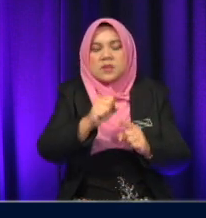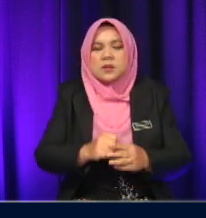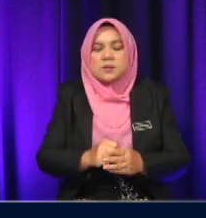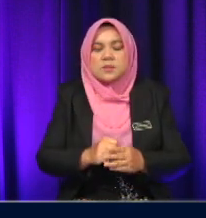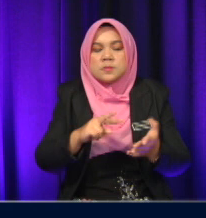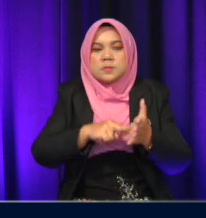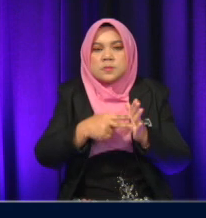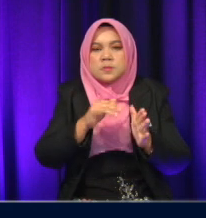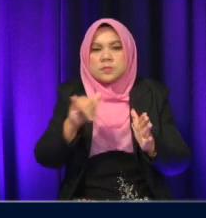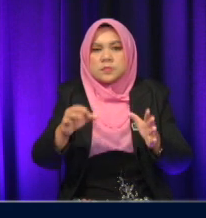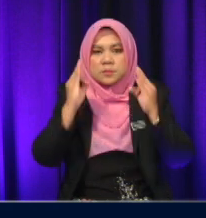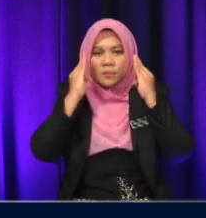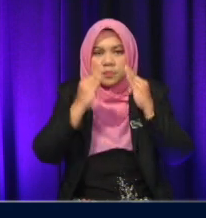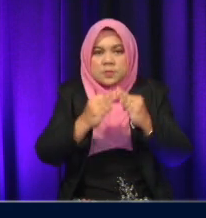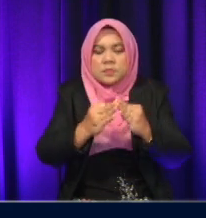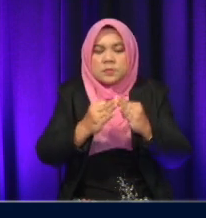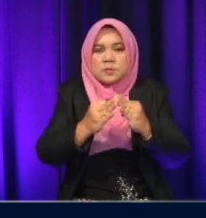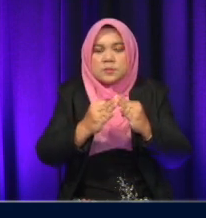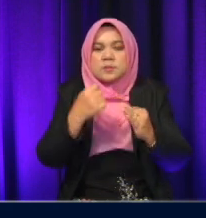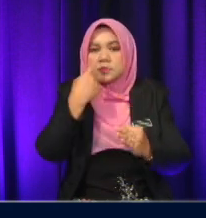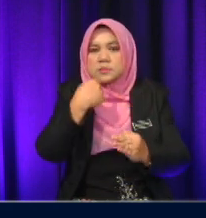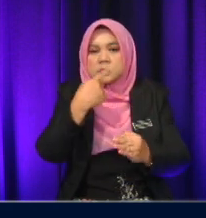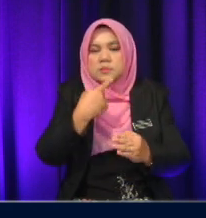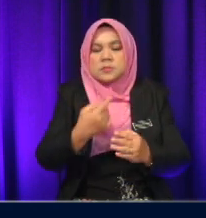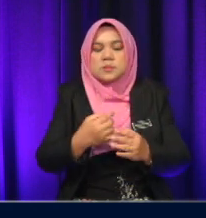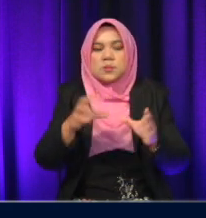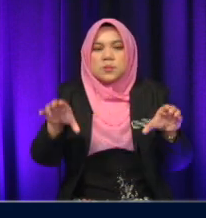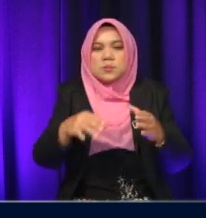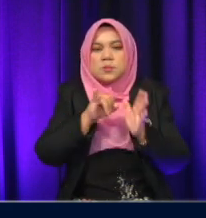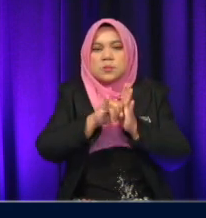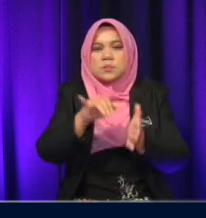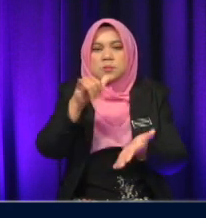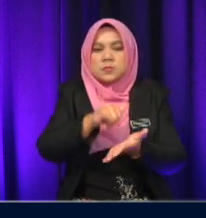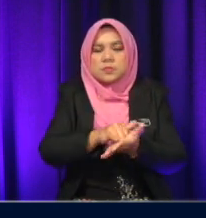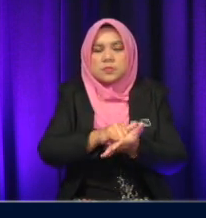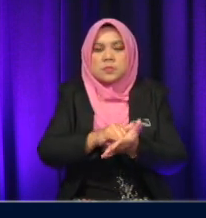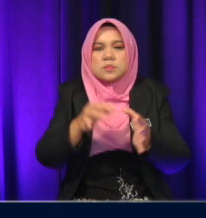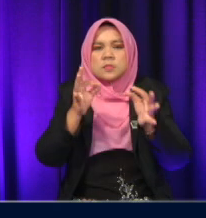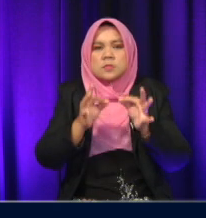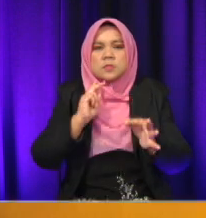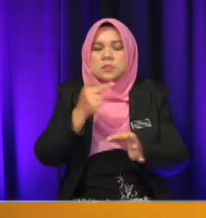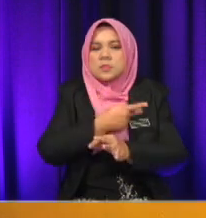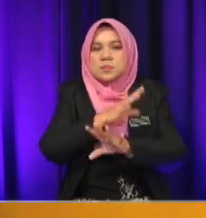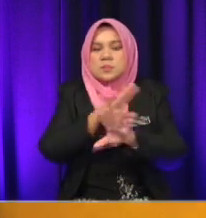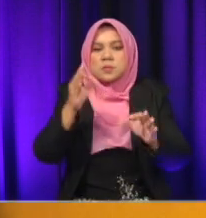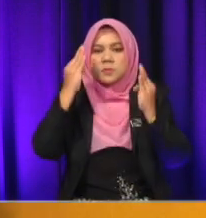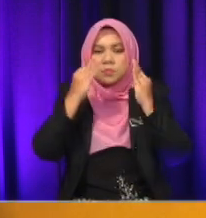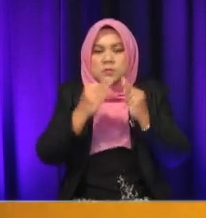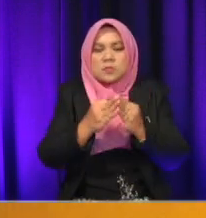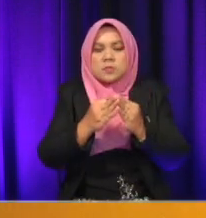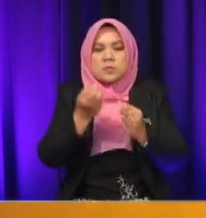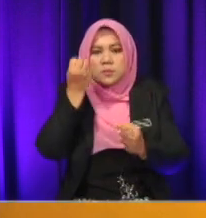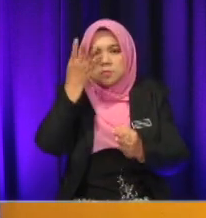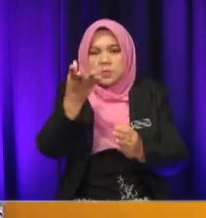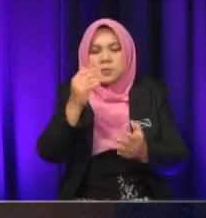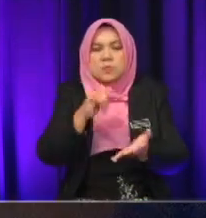Maksudnya kita mesti ada fokus. Kat siapa kita buat iklan tu? Kalau kita tak fokus, tak sampailah maklumat tu,